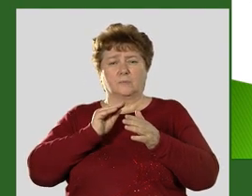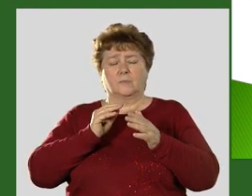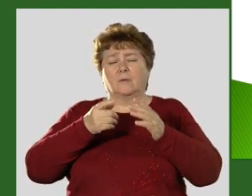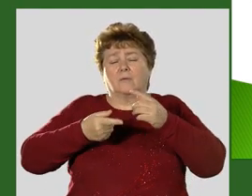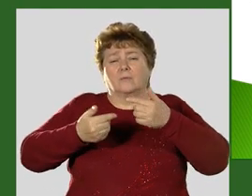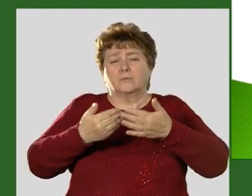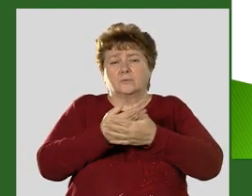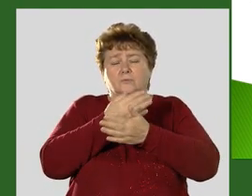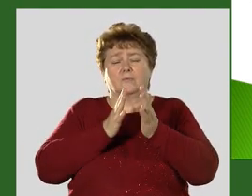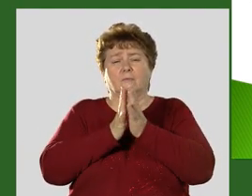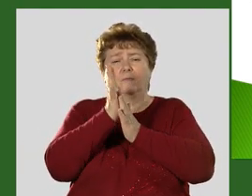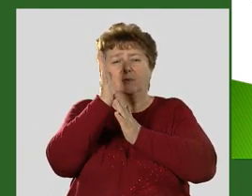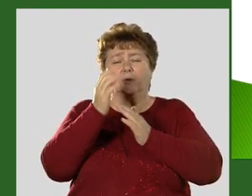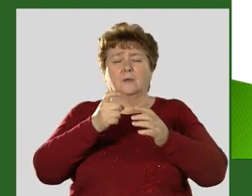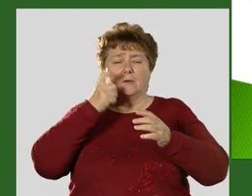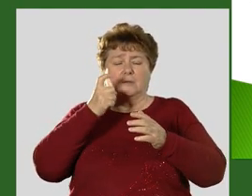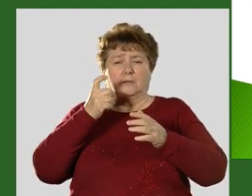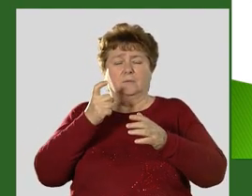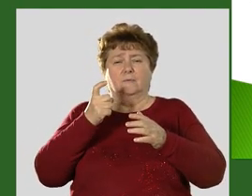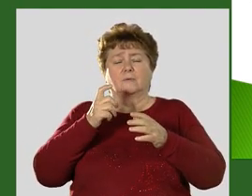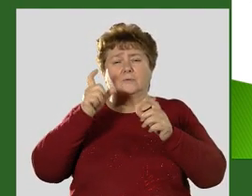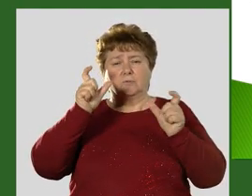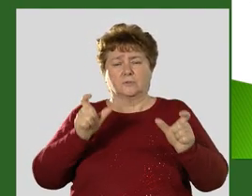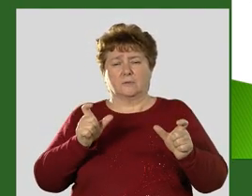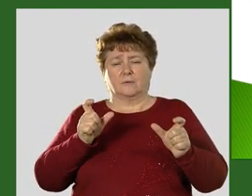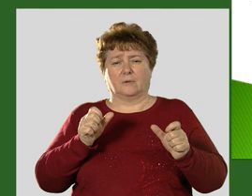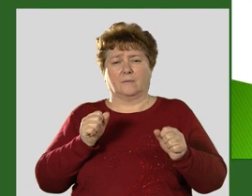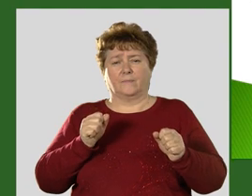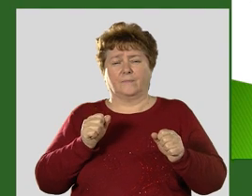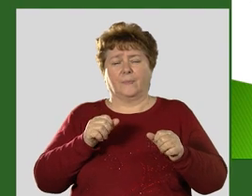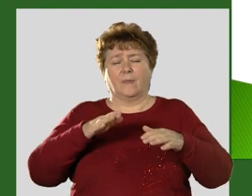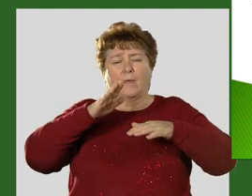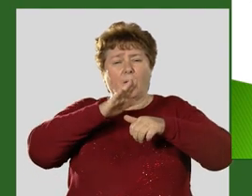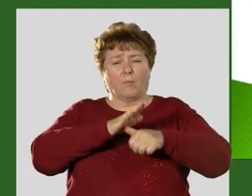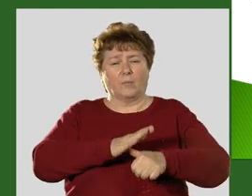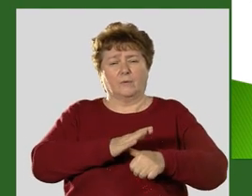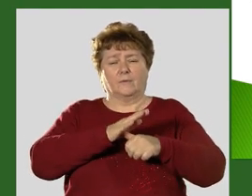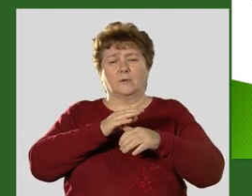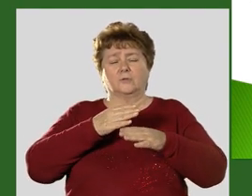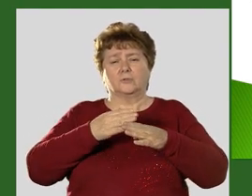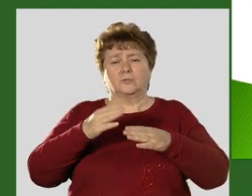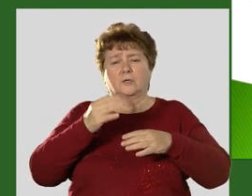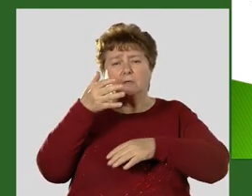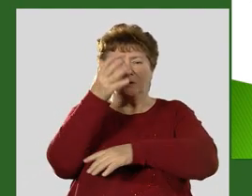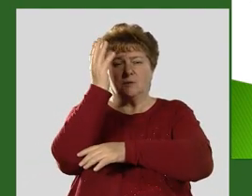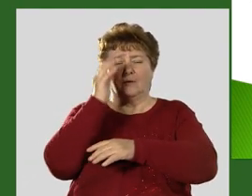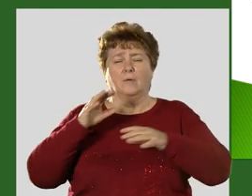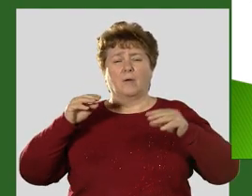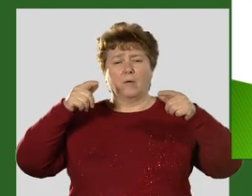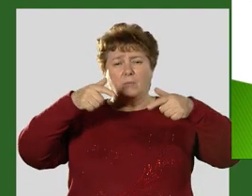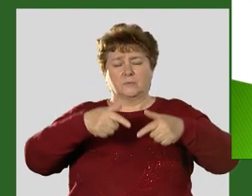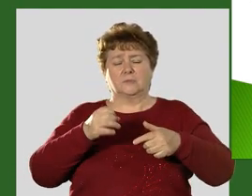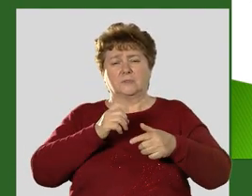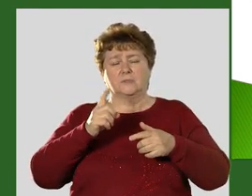естественным способом под натиском хозяйственной деятельности человека. Подавляющая часть древесины поступает